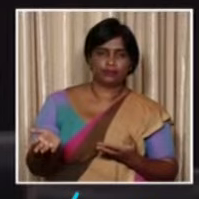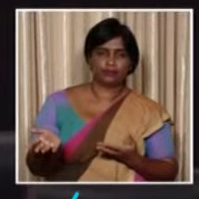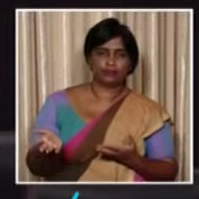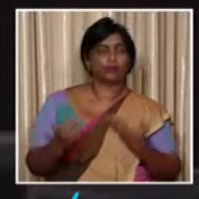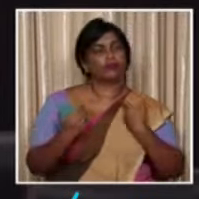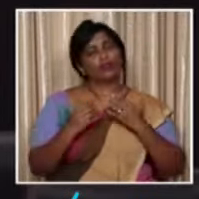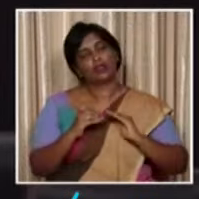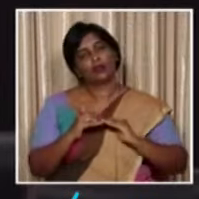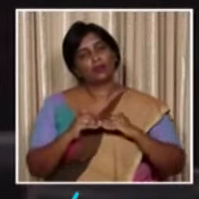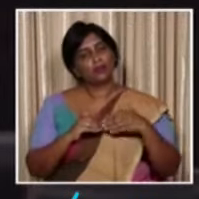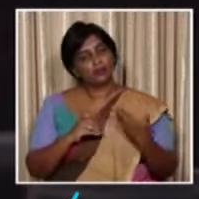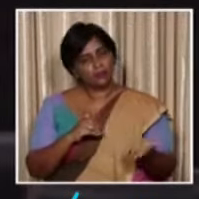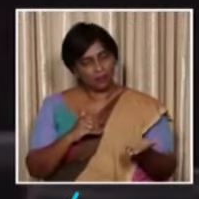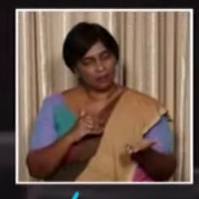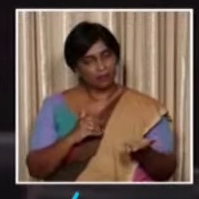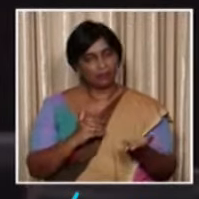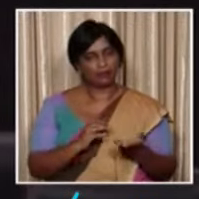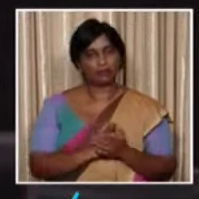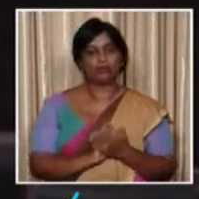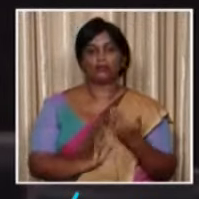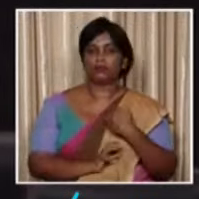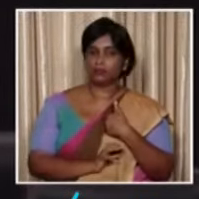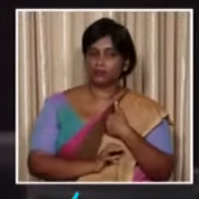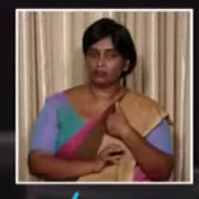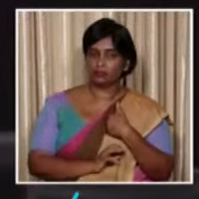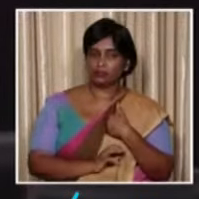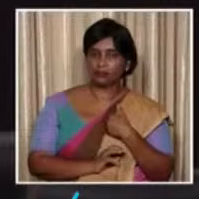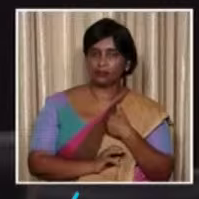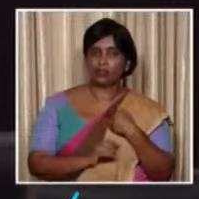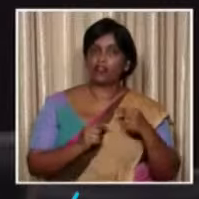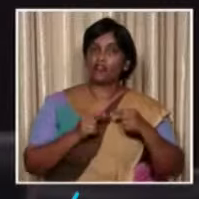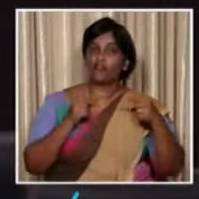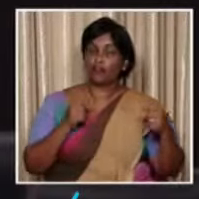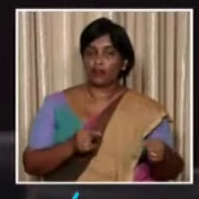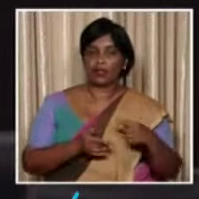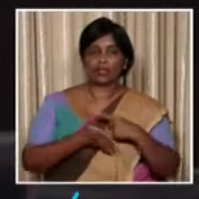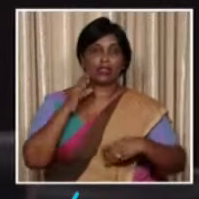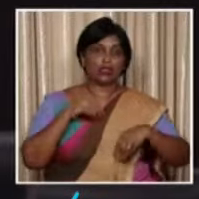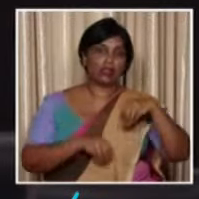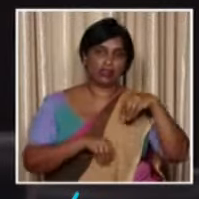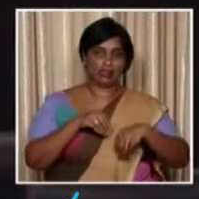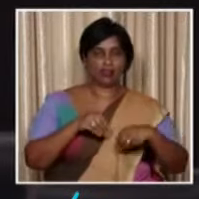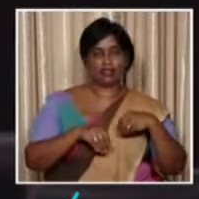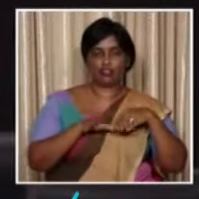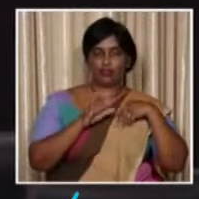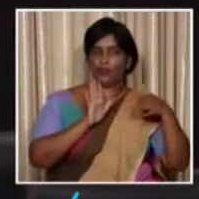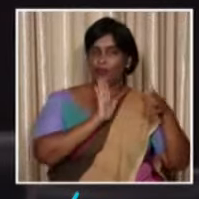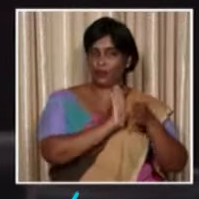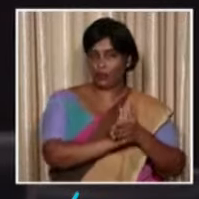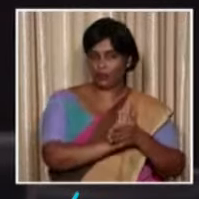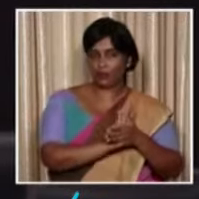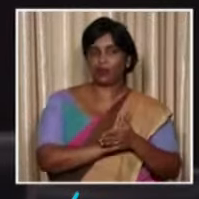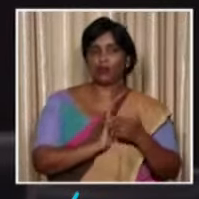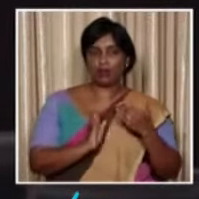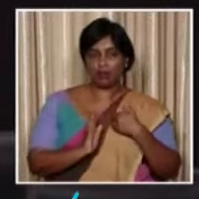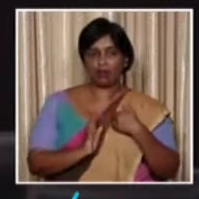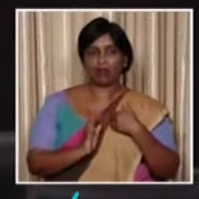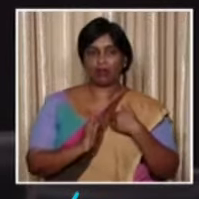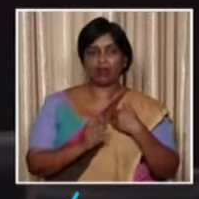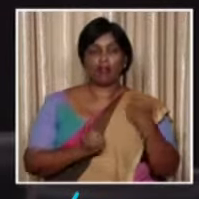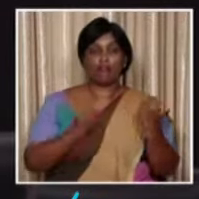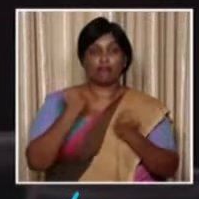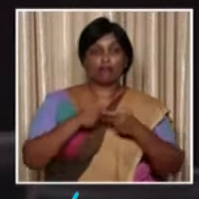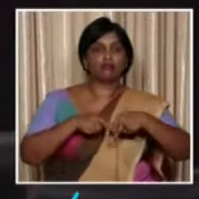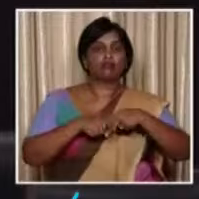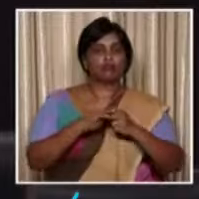ඊට පස්සේ මම විපක්ෂයේ දේශපාලනය කරද්දි මම අමතර කොටස්